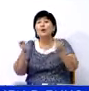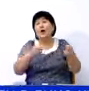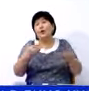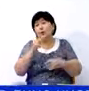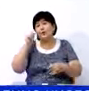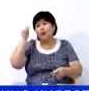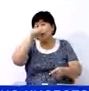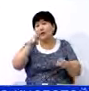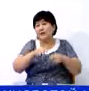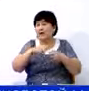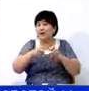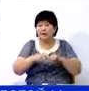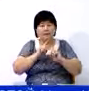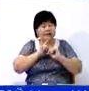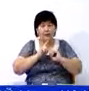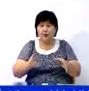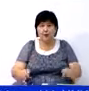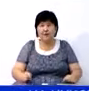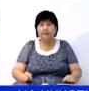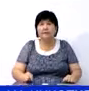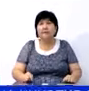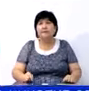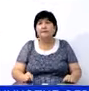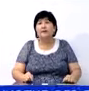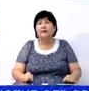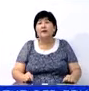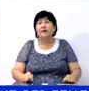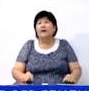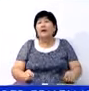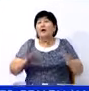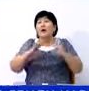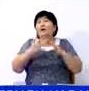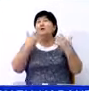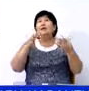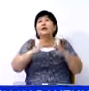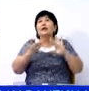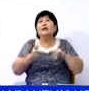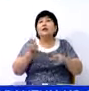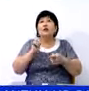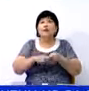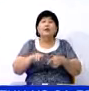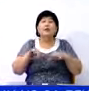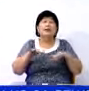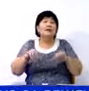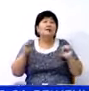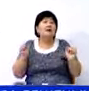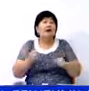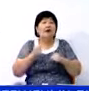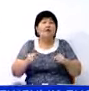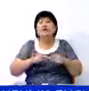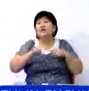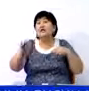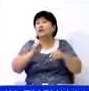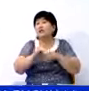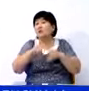году такой проблемы не будет раунда интернете в ауле нет интернета поэтому это делает невозможным дистанционное обучение